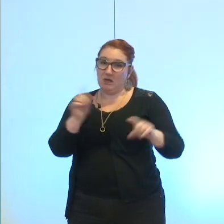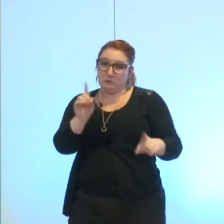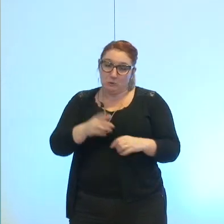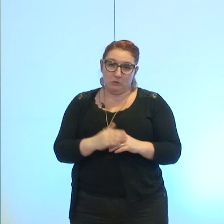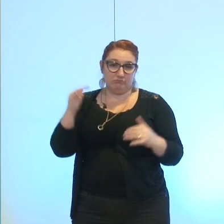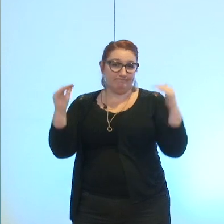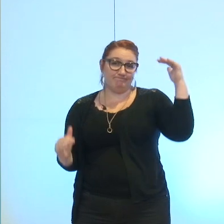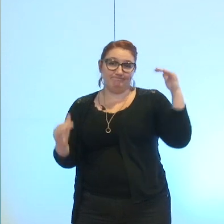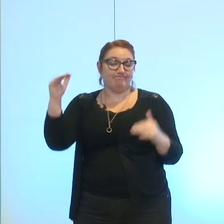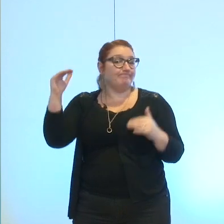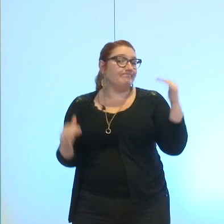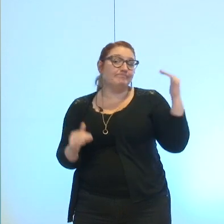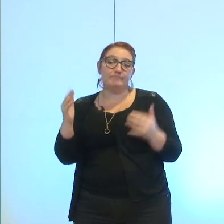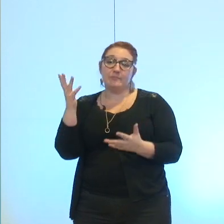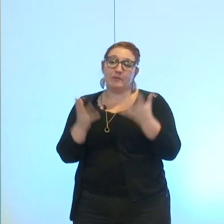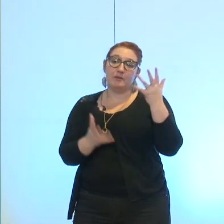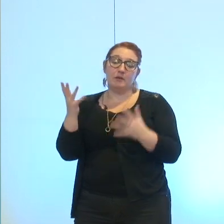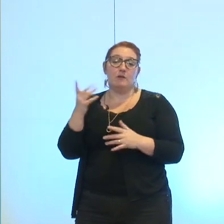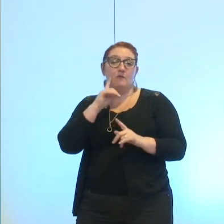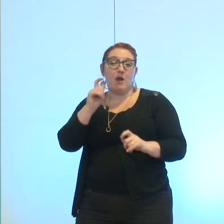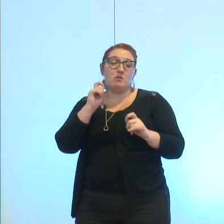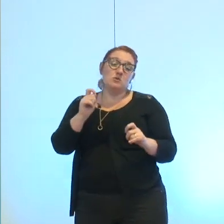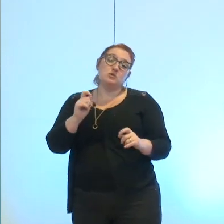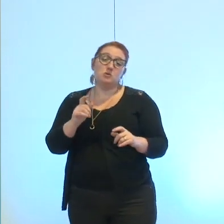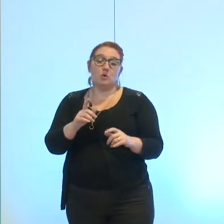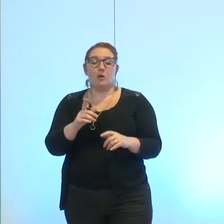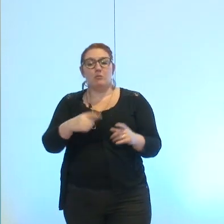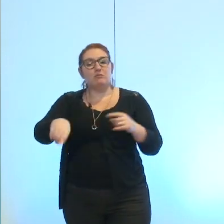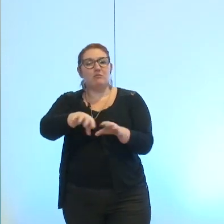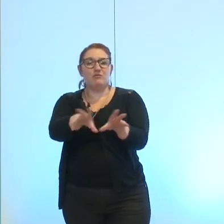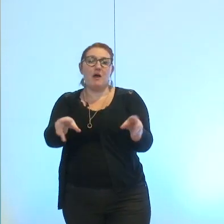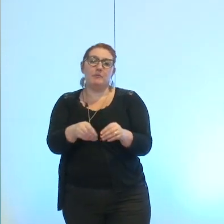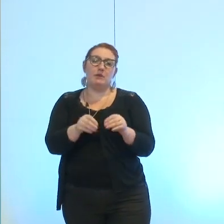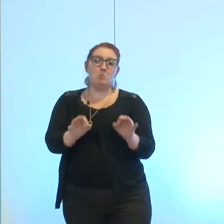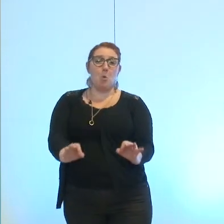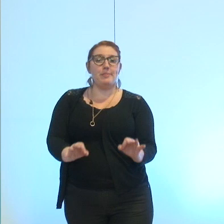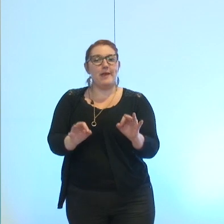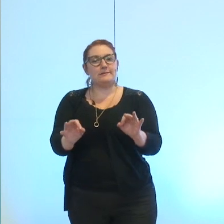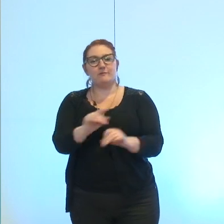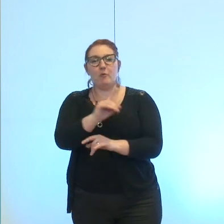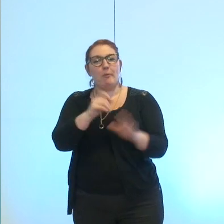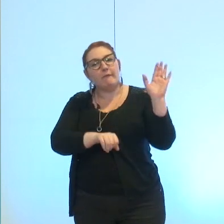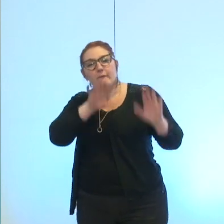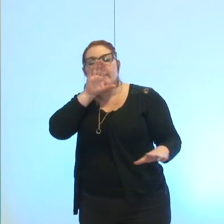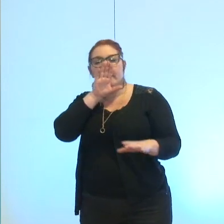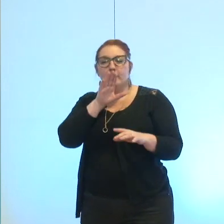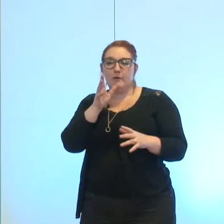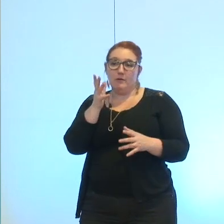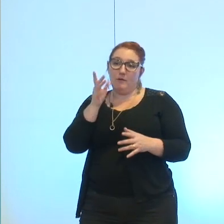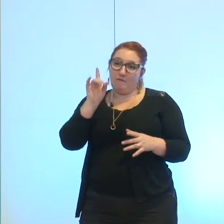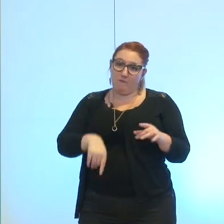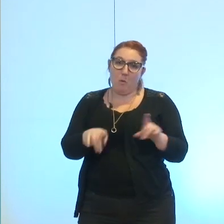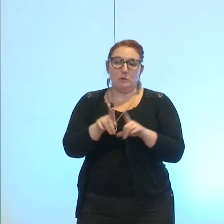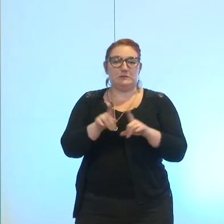ne pénalise pas évidemment les familles les plus modestes enfin nous partageons le fait d'appliquer le principe de précaution concernant